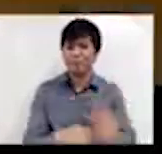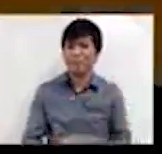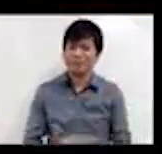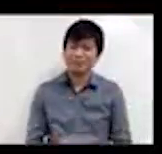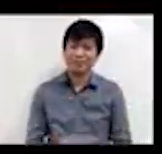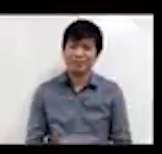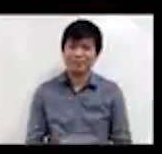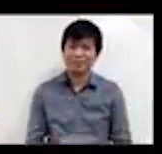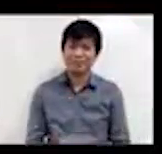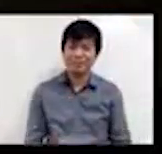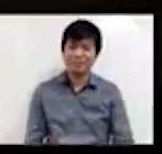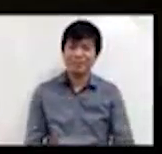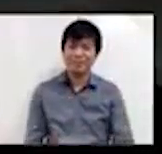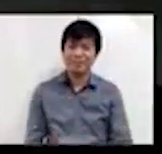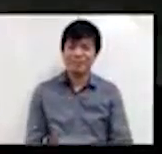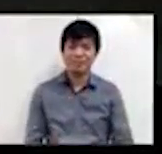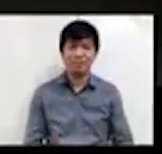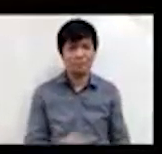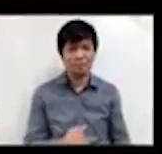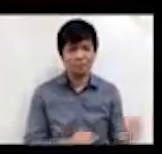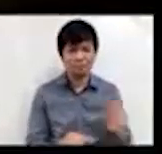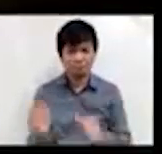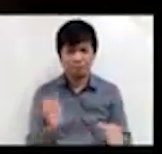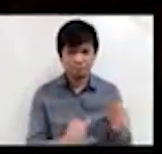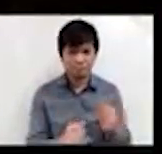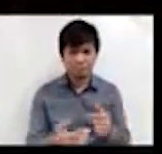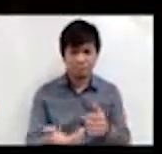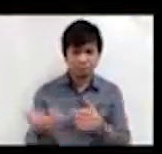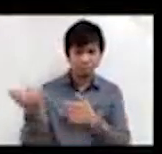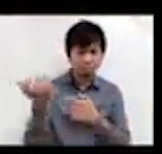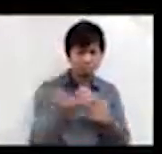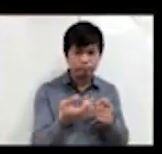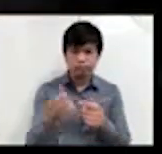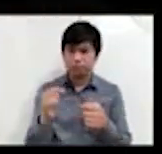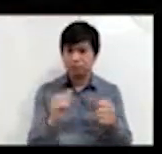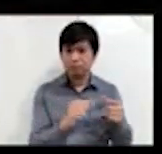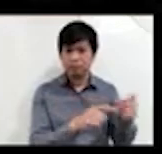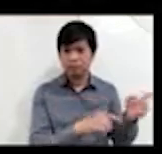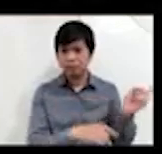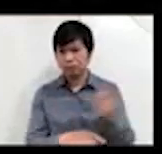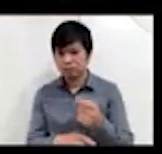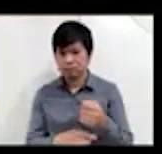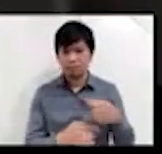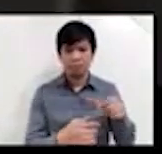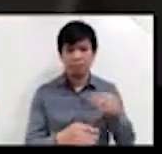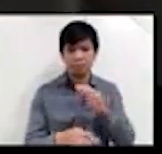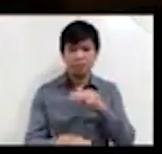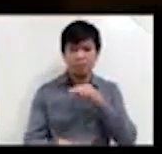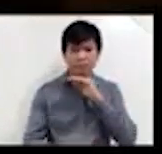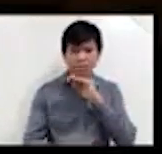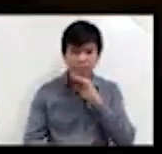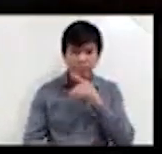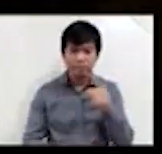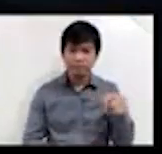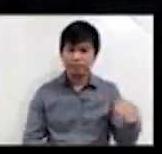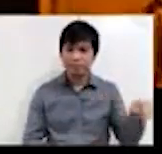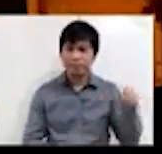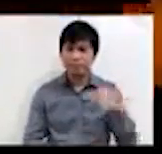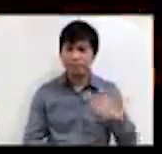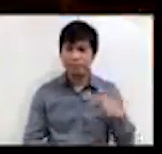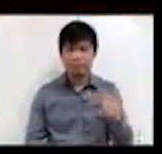Dahil heavy gat sa action at physically demanding ang serye, todo alalay raw kay So Hee ang the